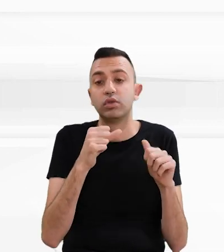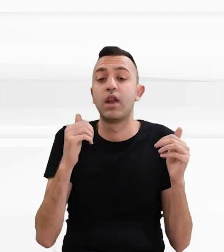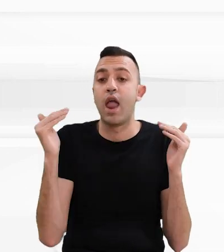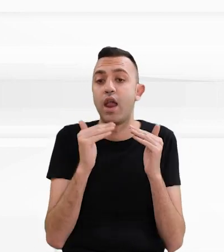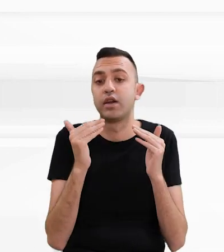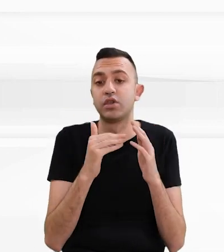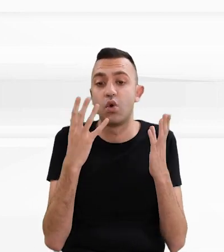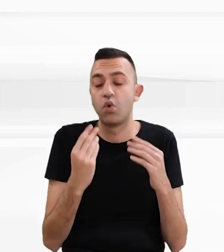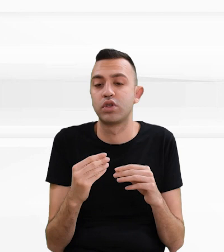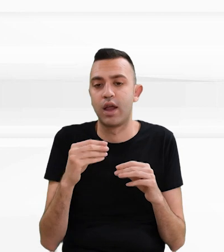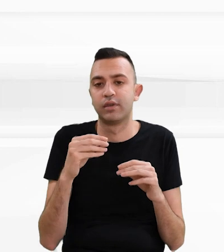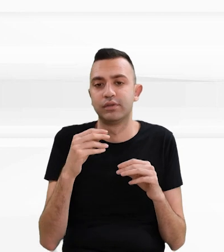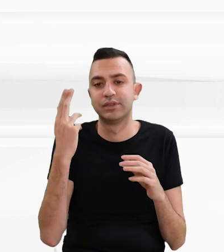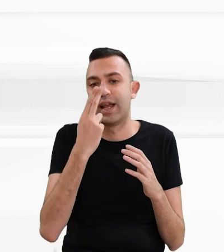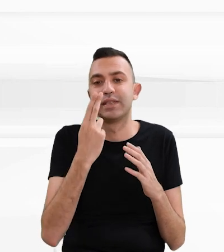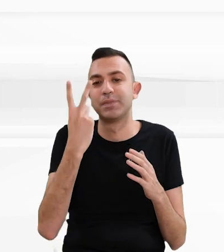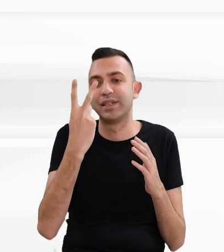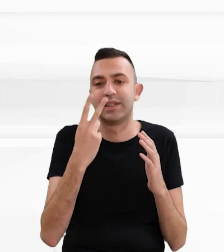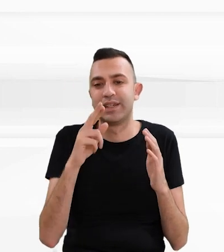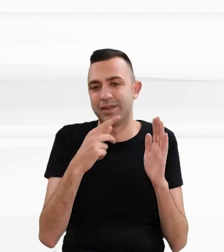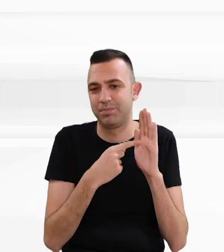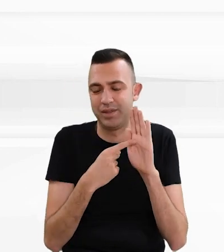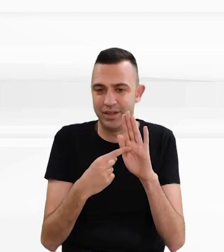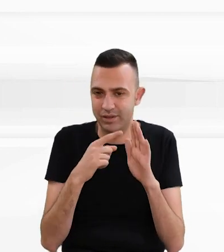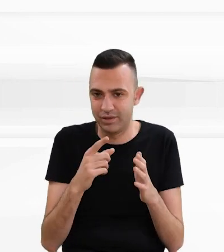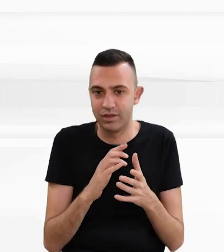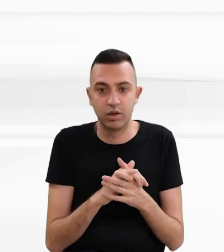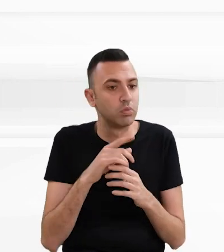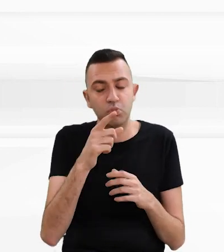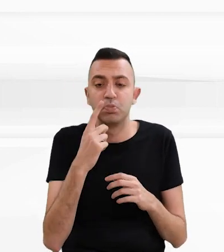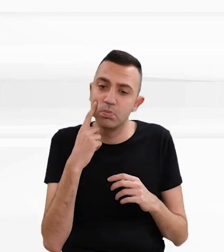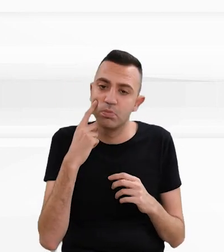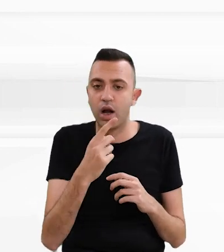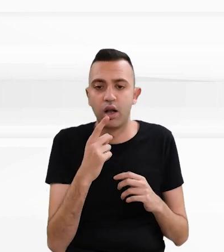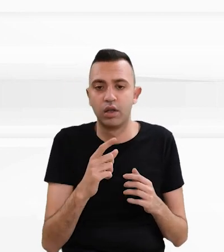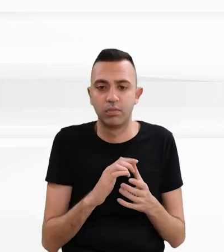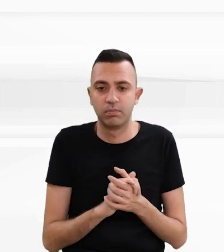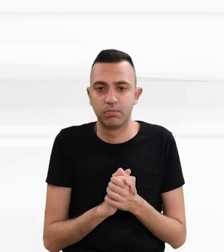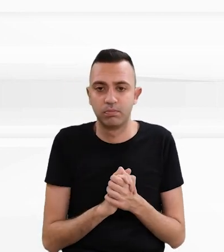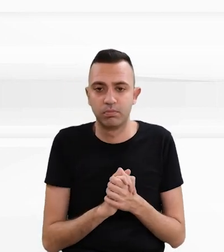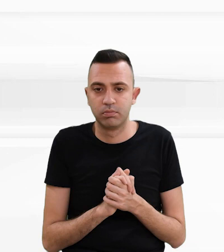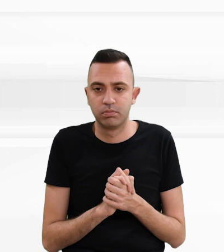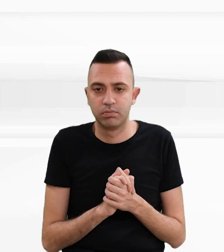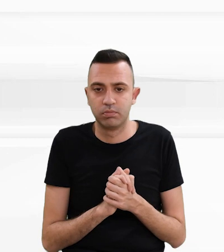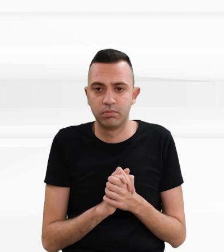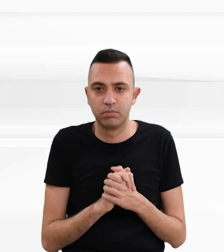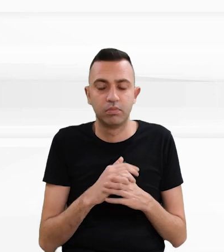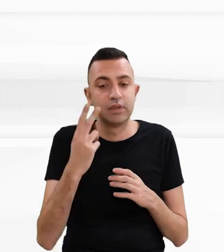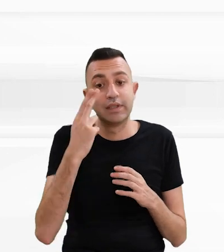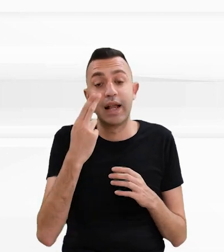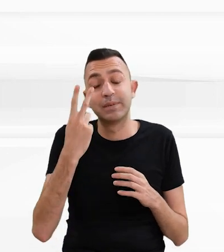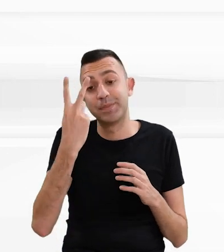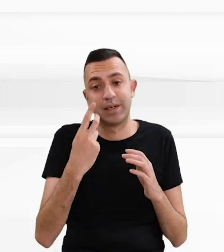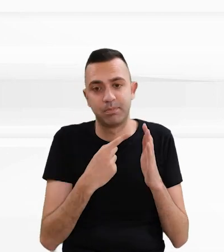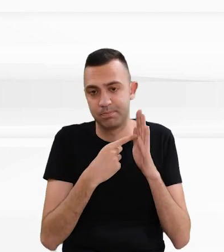olacakmış Sağdaki yani şekil 2'deki ayrıt uzunlukları toplamı Bunlara bakalım şekil ikiye